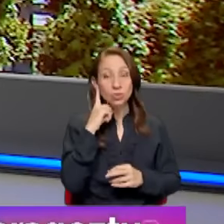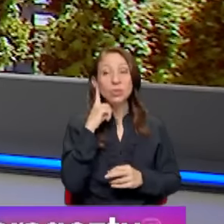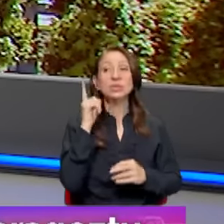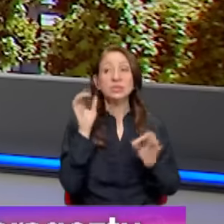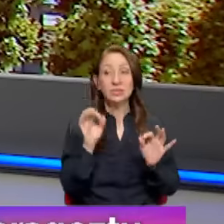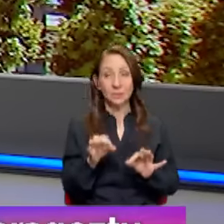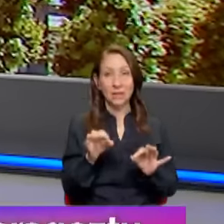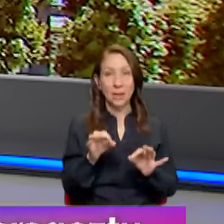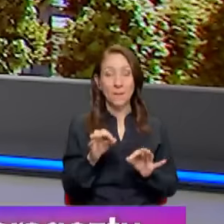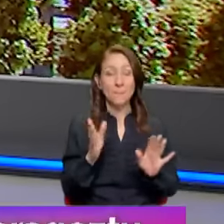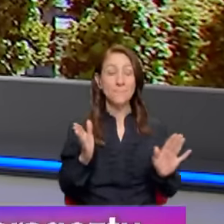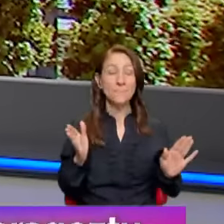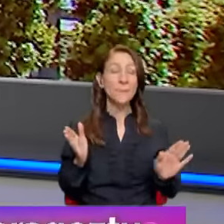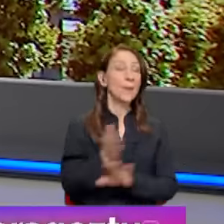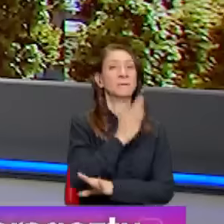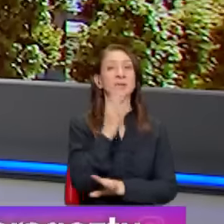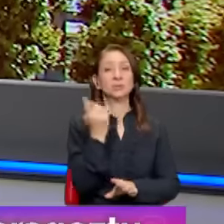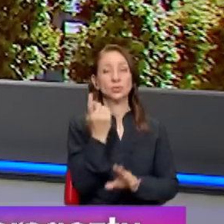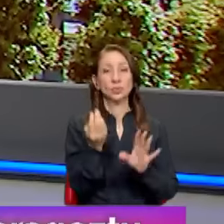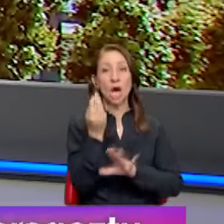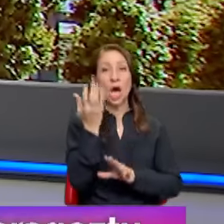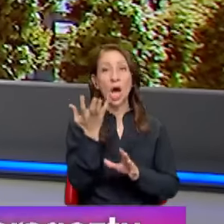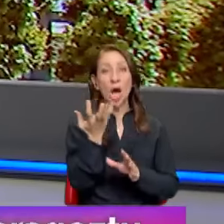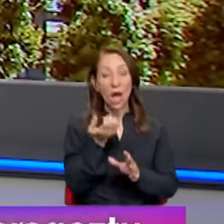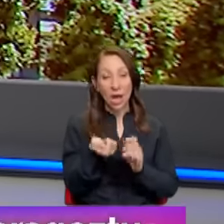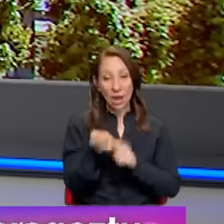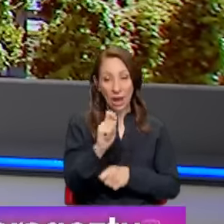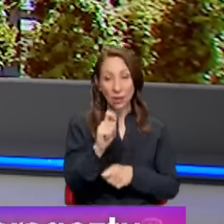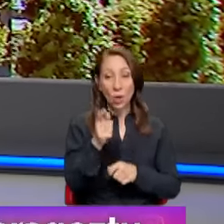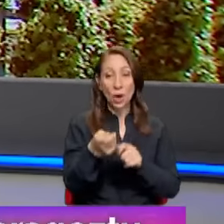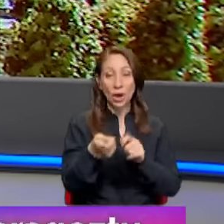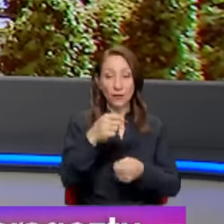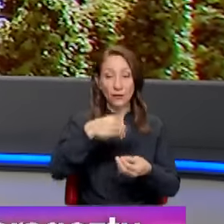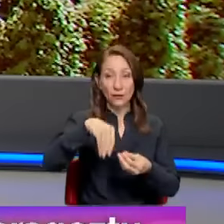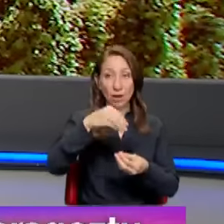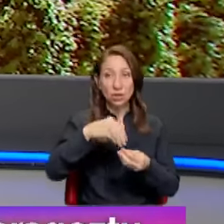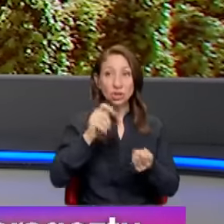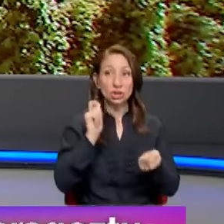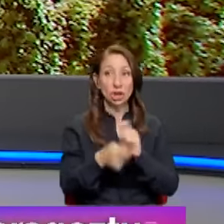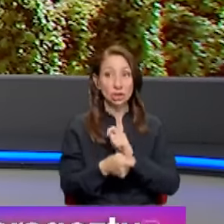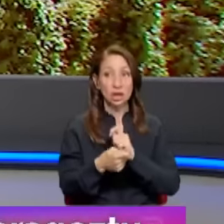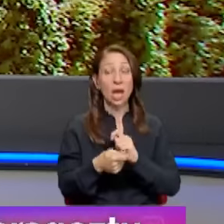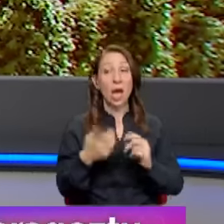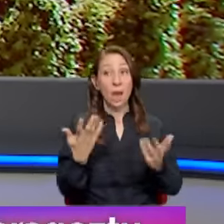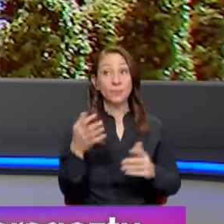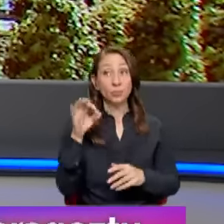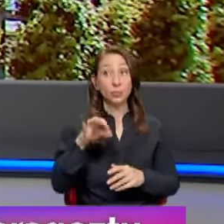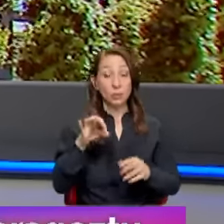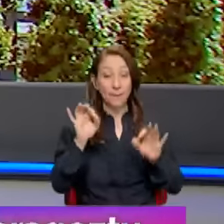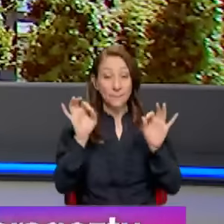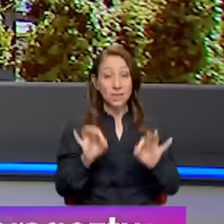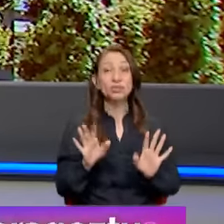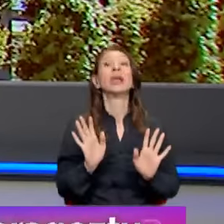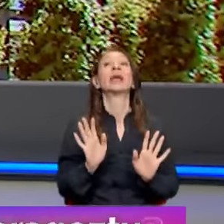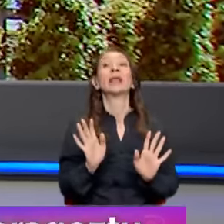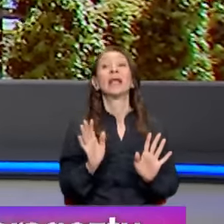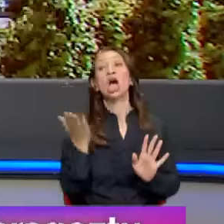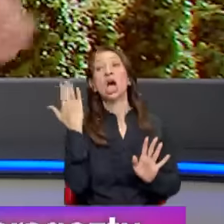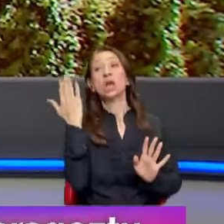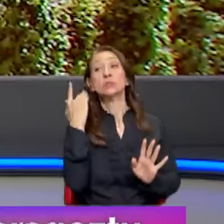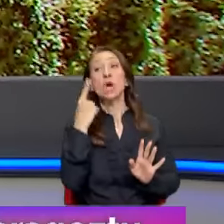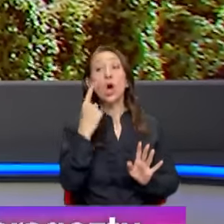şimdi bambaşka bir tablo alınan kredi ve o kredinin faizi değişti hem de bugünden itibaren değil